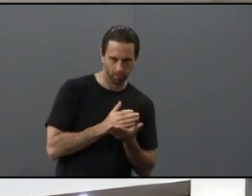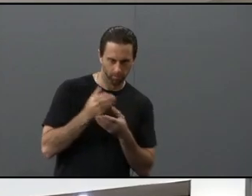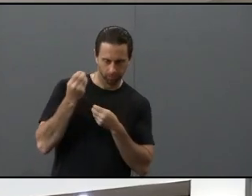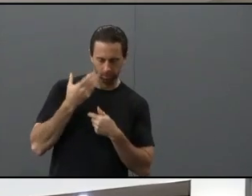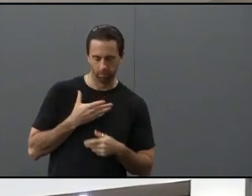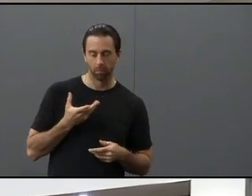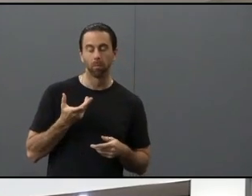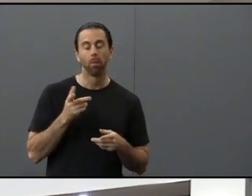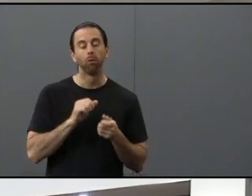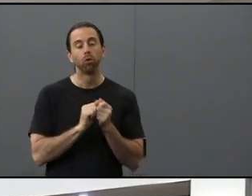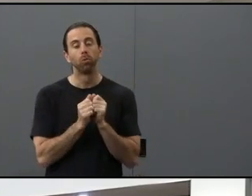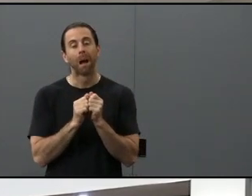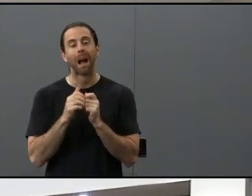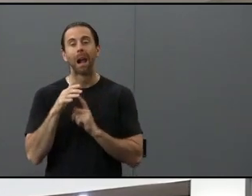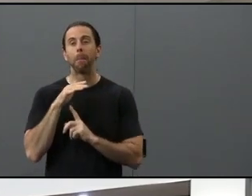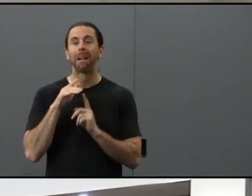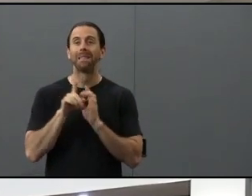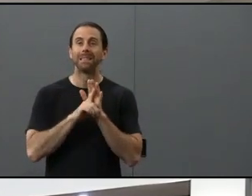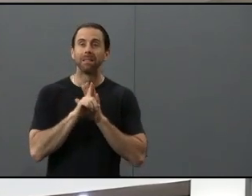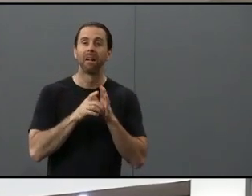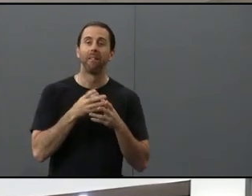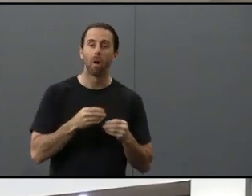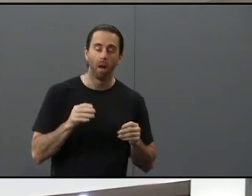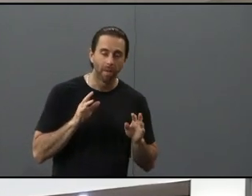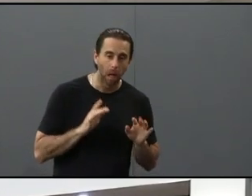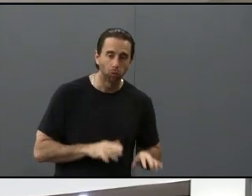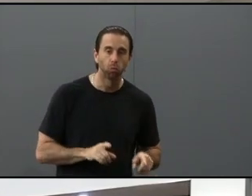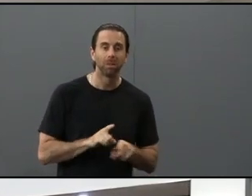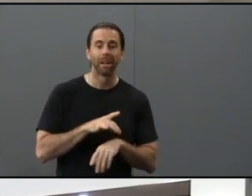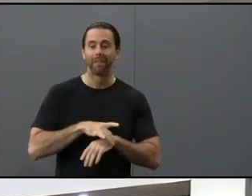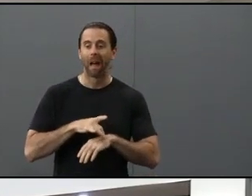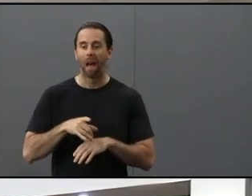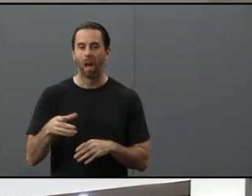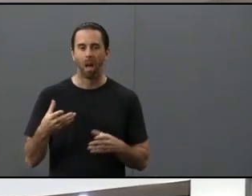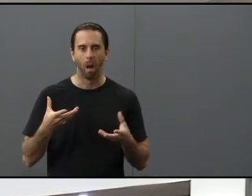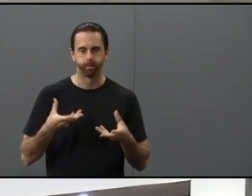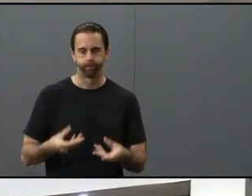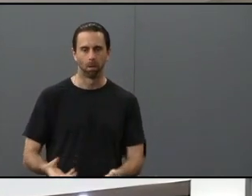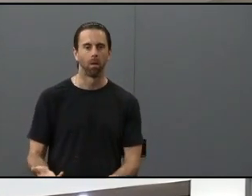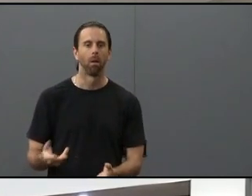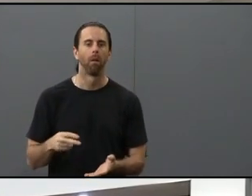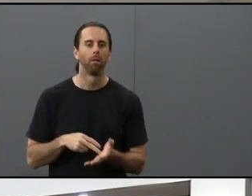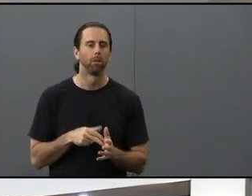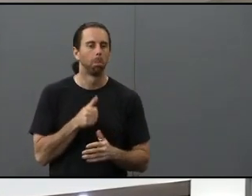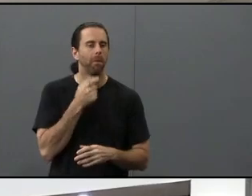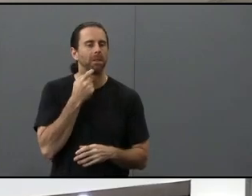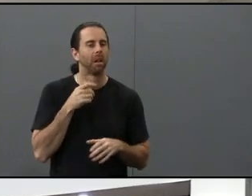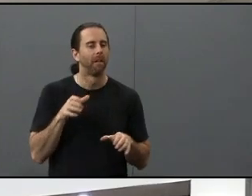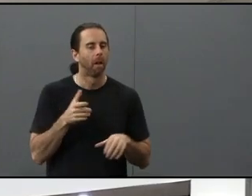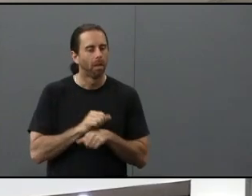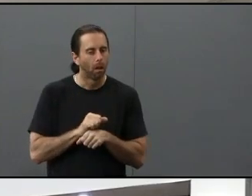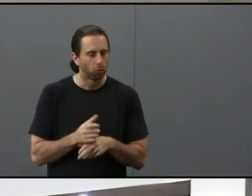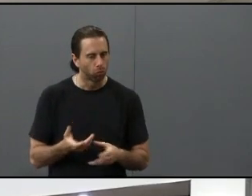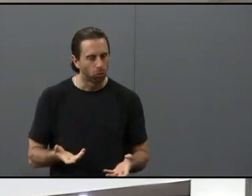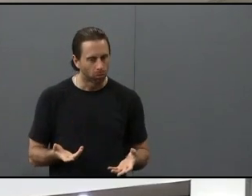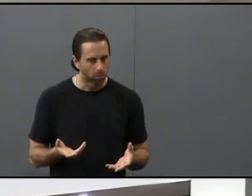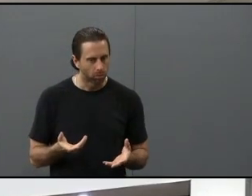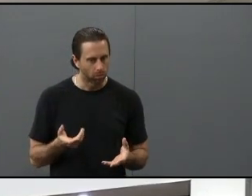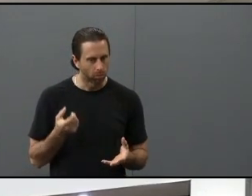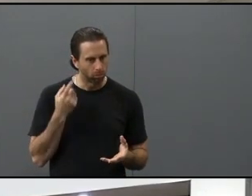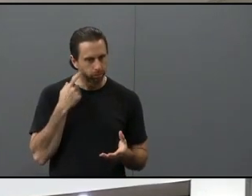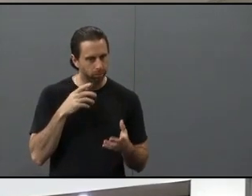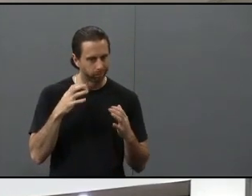changements climatiques la fonte des neiges et le terrain qui était détrempé cela ne facilitait pas notre tâche pour la